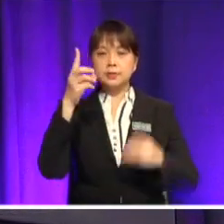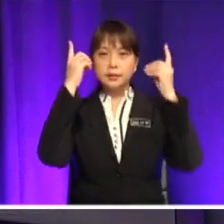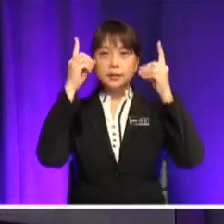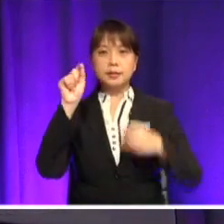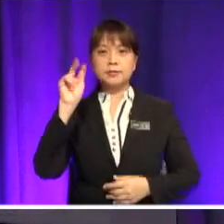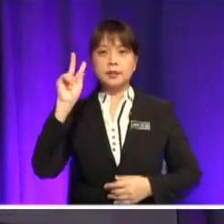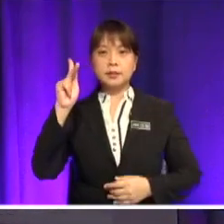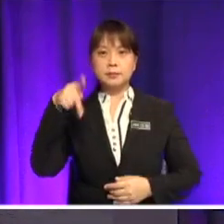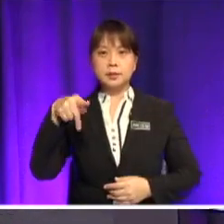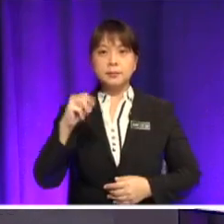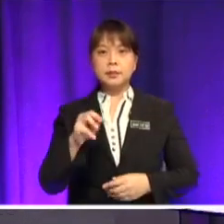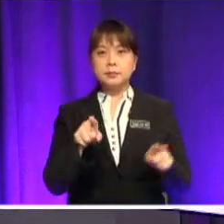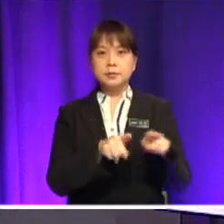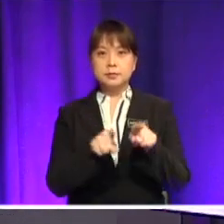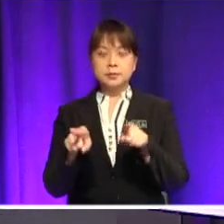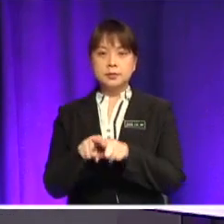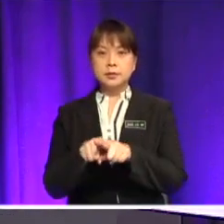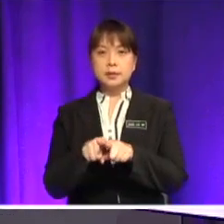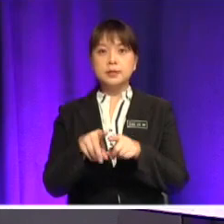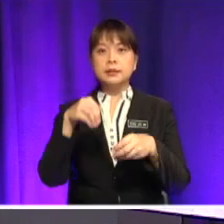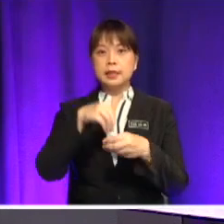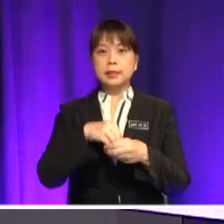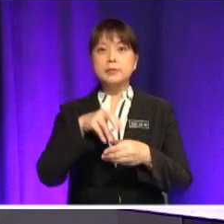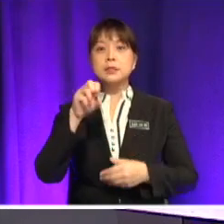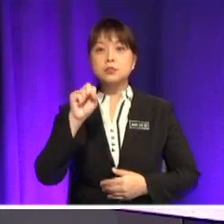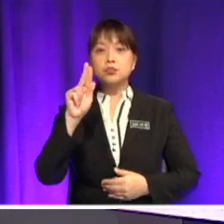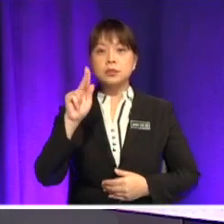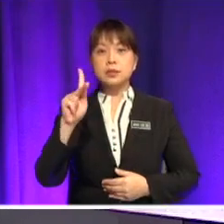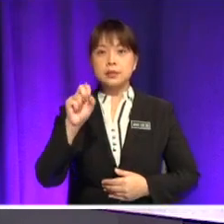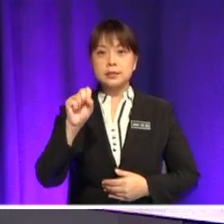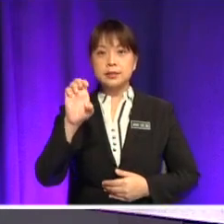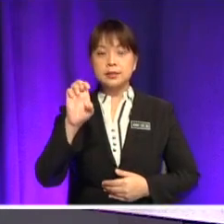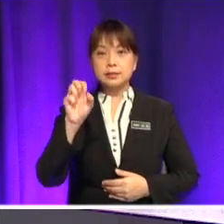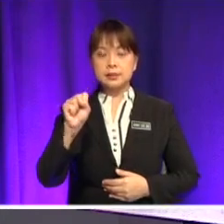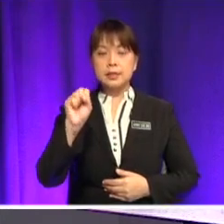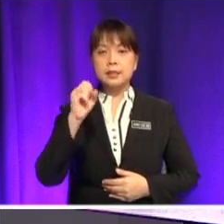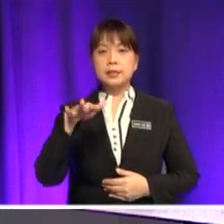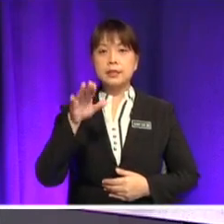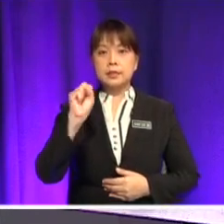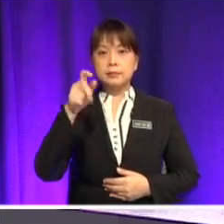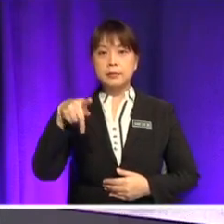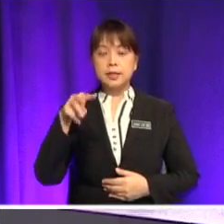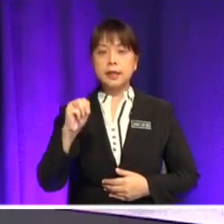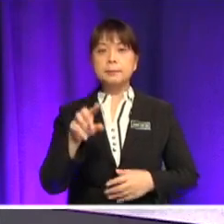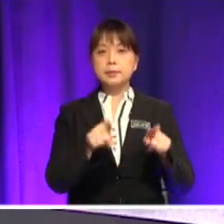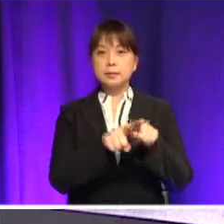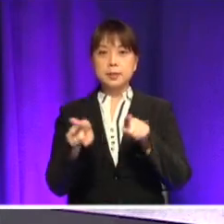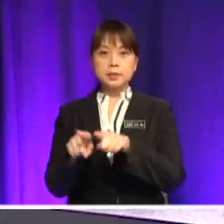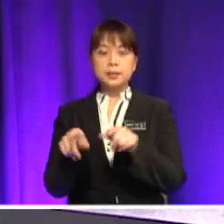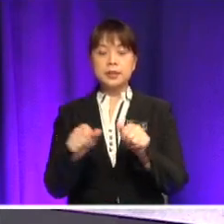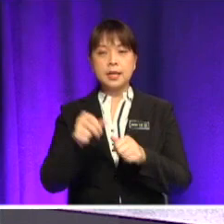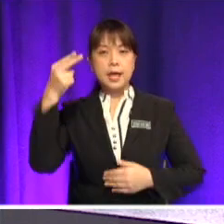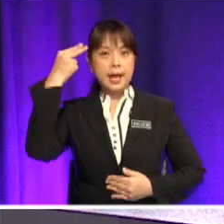kita sama-sama dalam slot sukses SPM 2022 dan Nama saya Hanif Shawn hari ini mata pelajaran